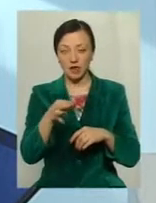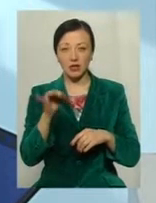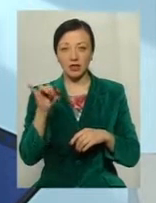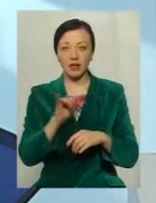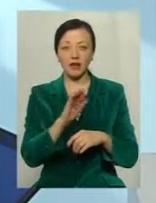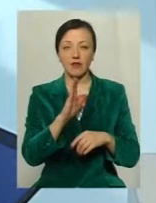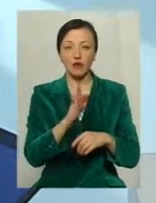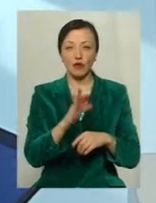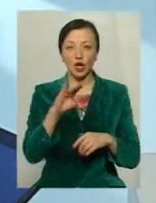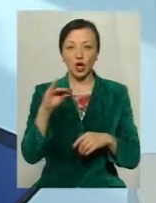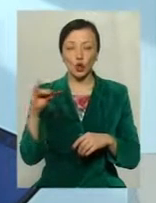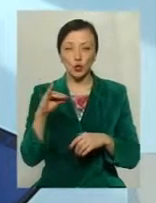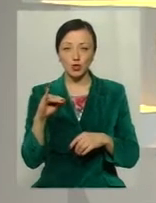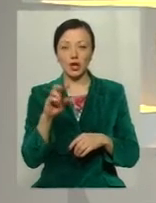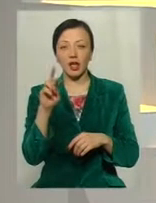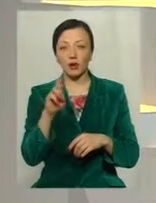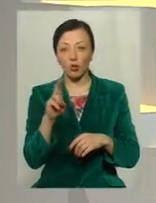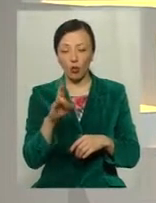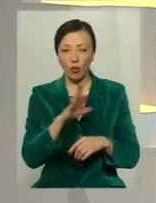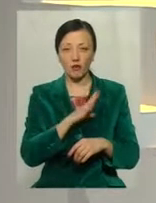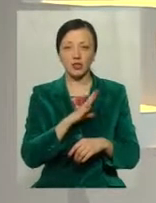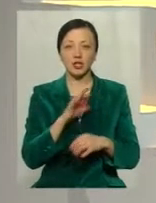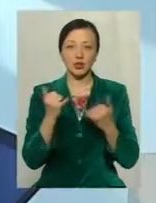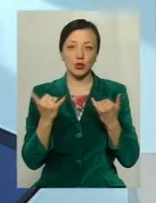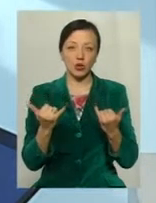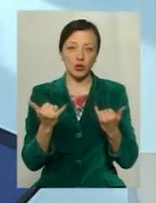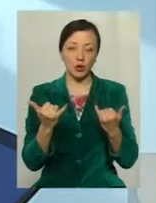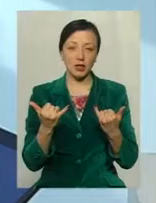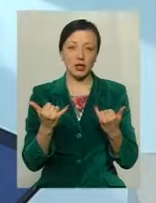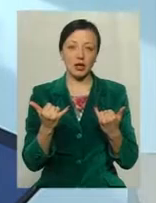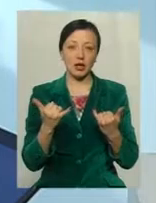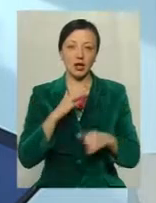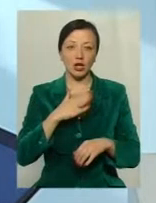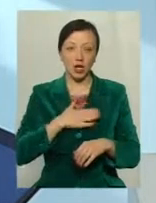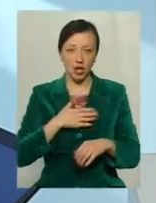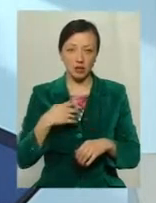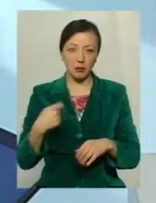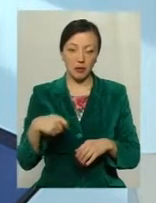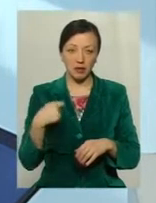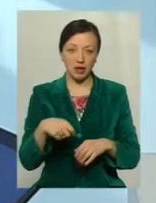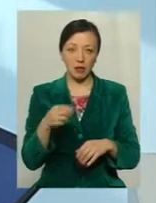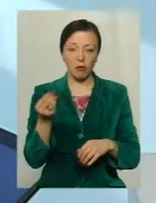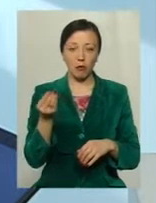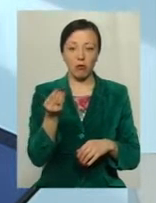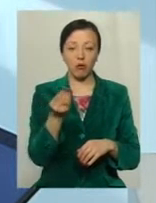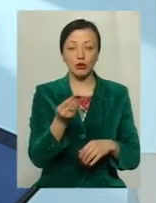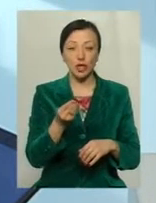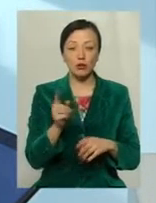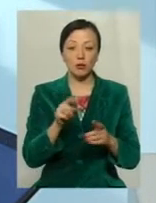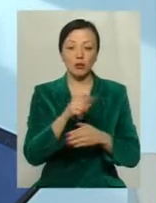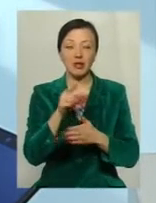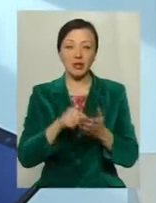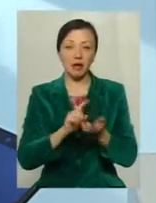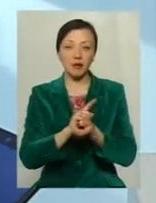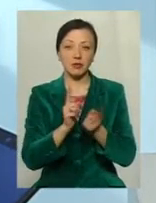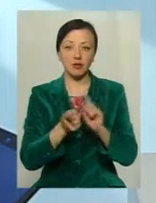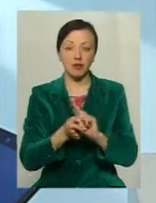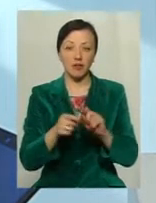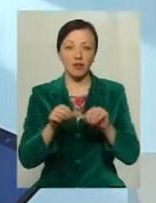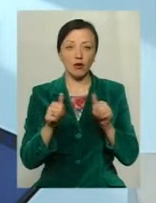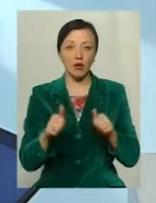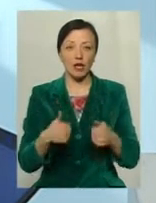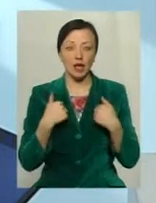не виведення з тіні, тому що далі вони заходять в тінь. А питання, як ефективно використовувати кошти. Я можу вам сказати, і коли приходять до влади